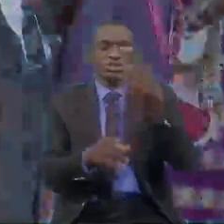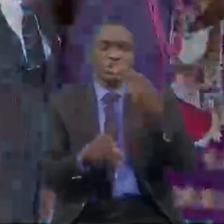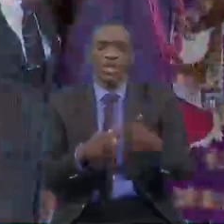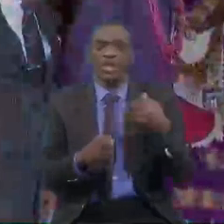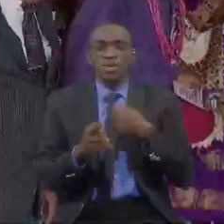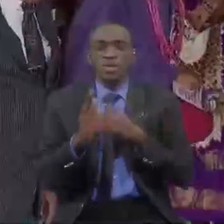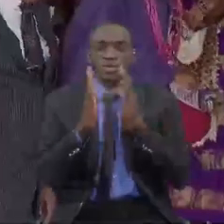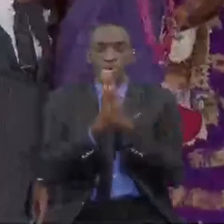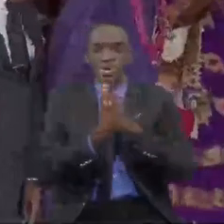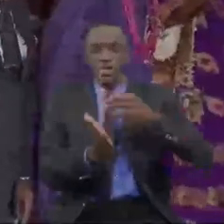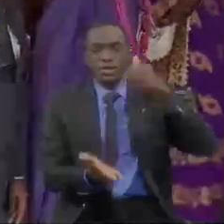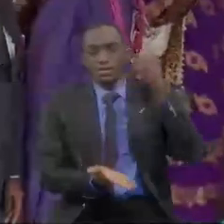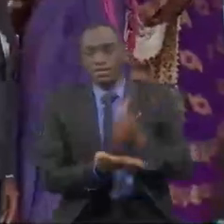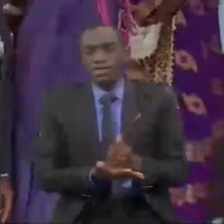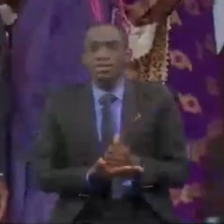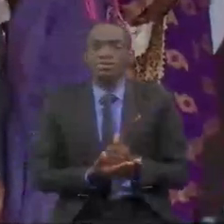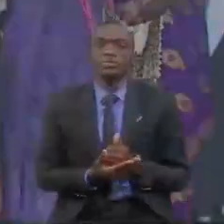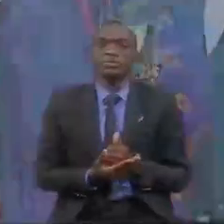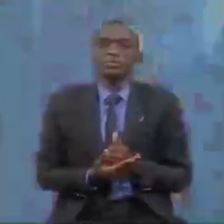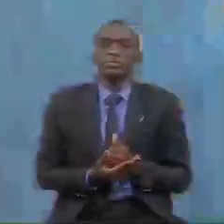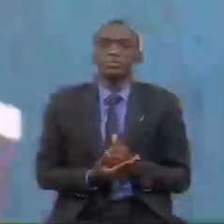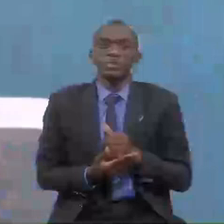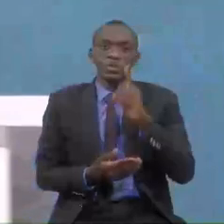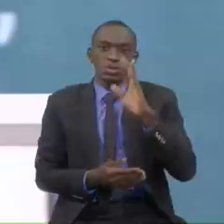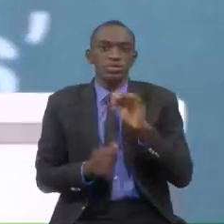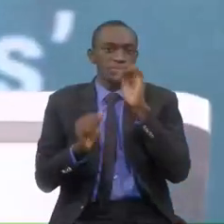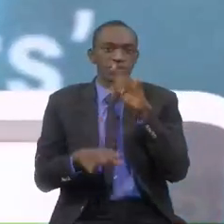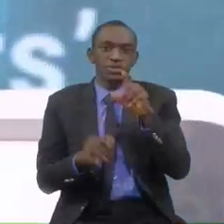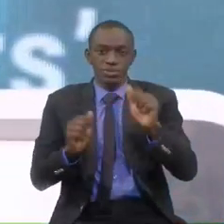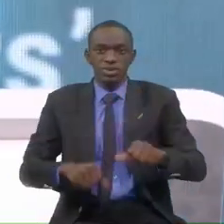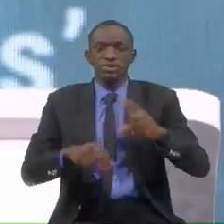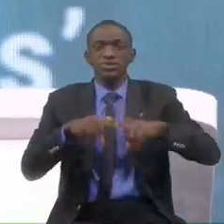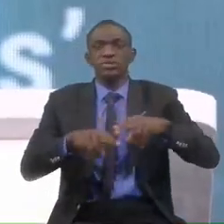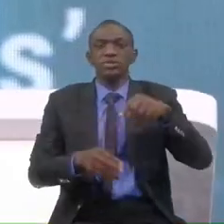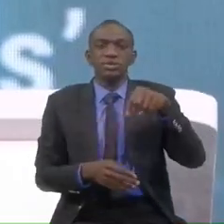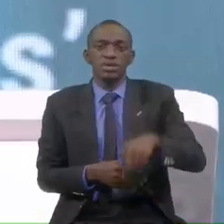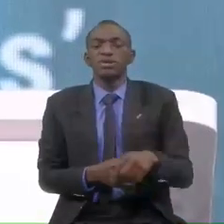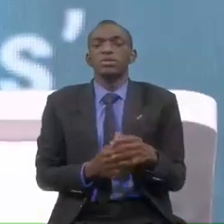Au nom de Jésus, nous prions. Le Seigneur vous bénisse, asseyez-vous.